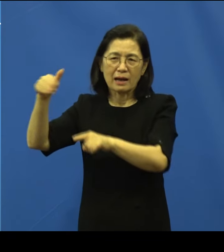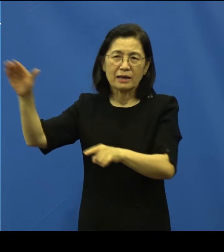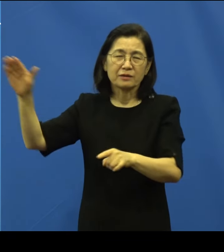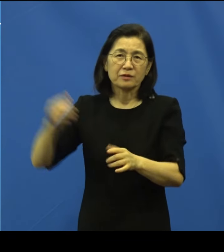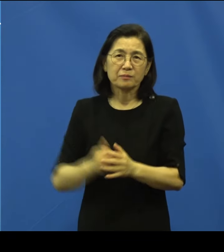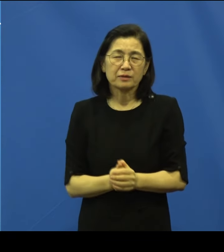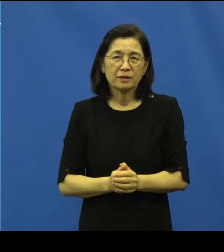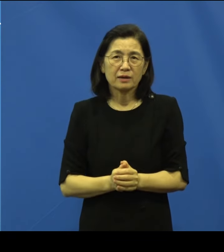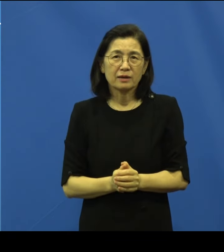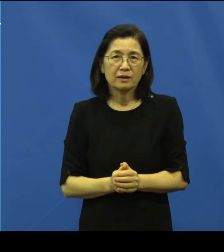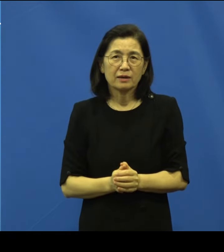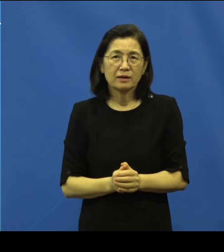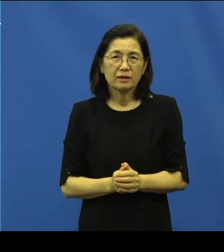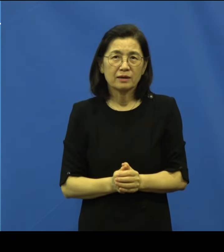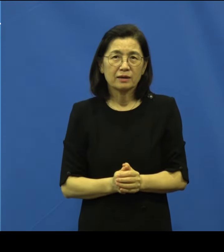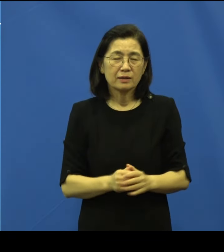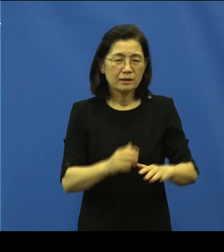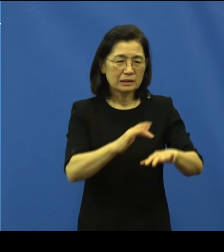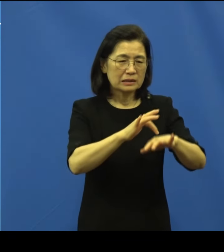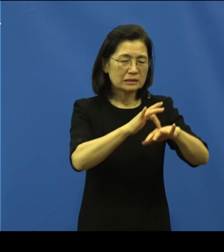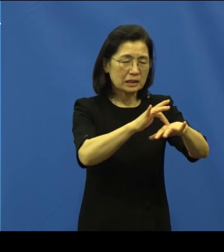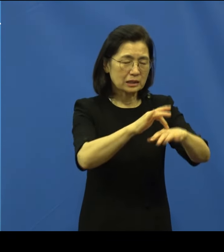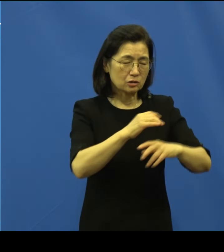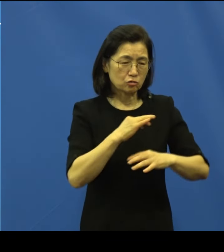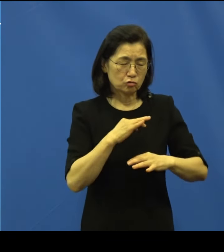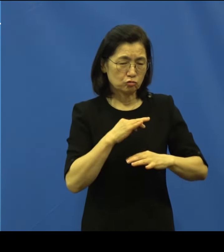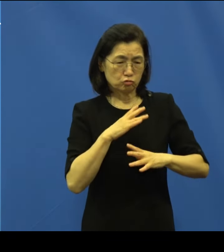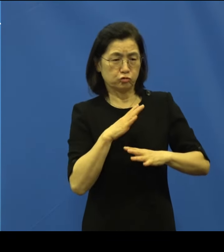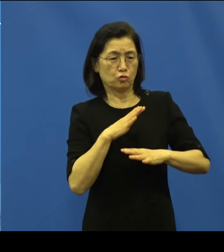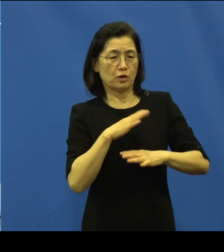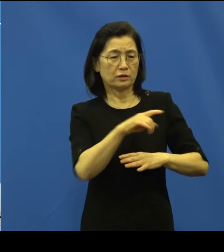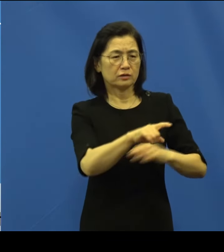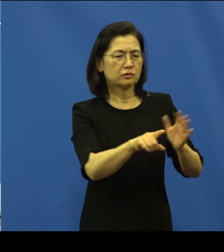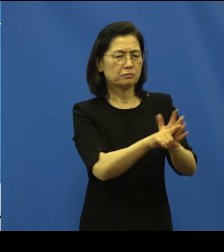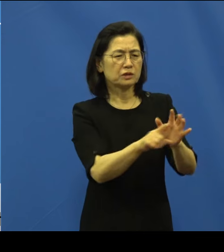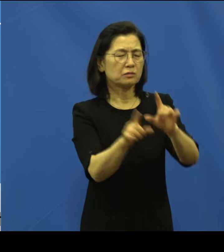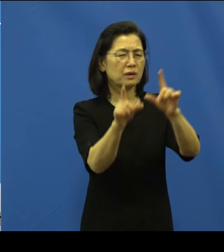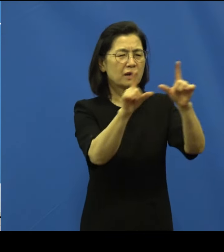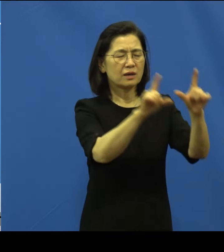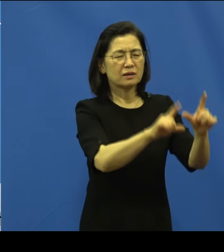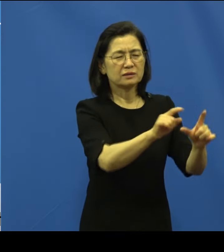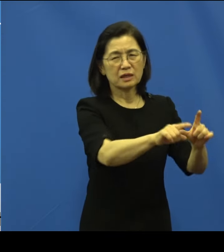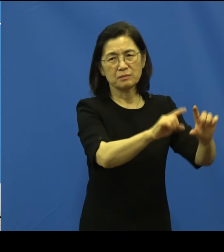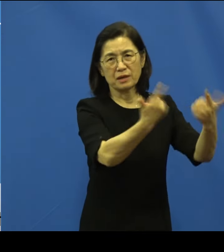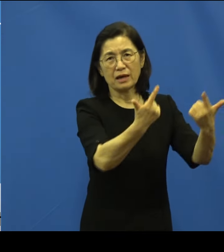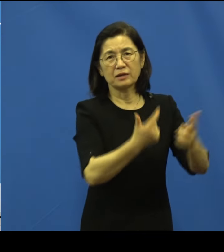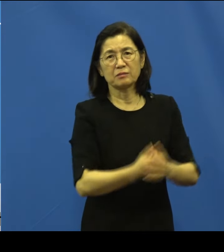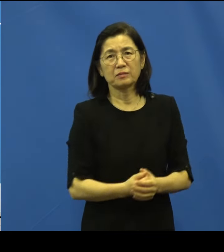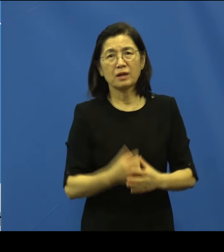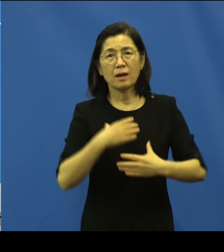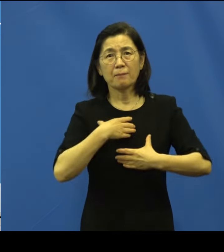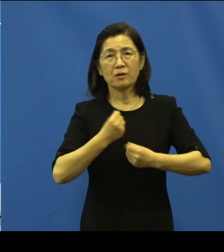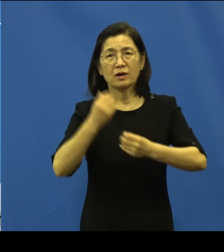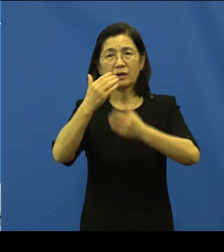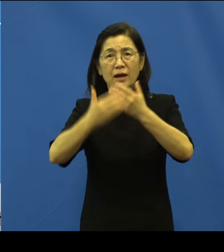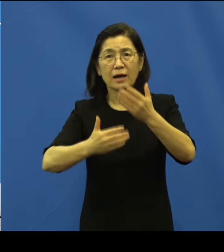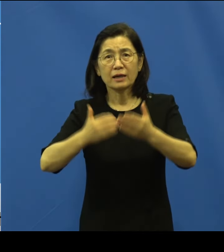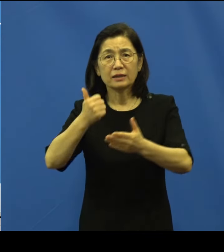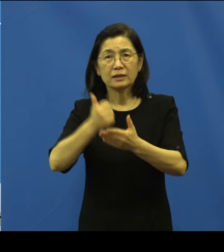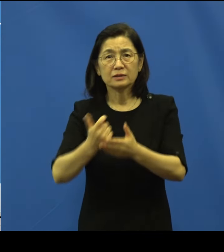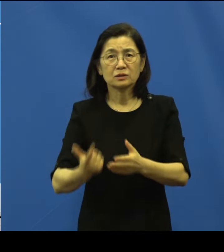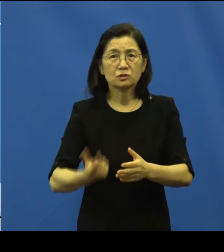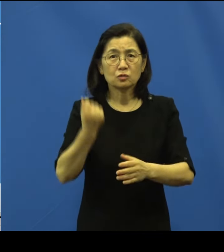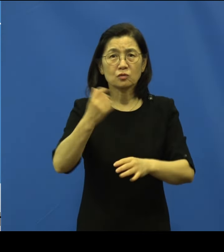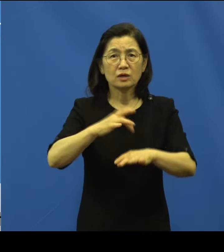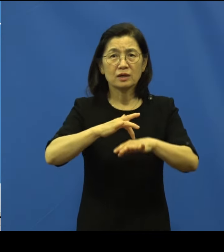사단을 두려워하는 것은 믿음의 삶과 거리가 먼 것입니다. 로마서 16장 20절을 보면 평강의 하나님께서 속히 사탄을 너희